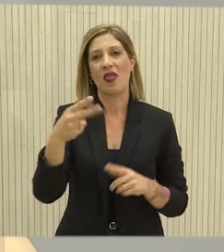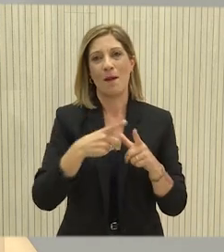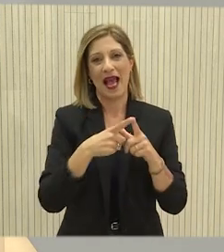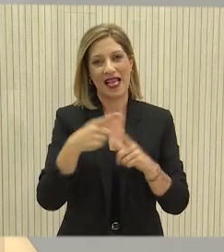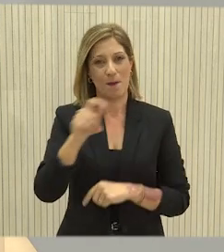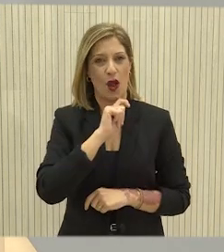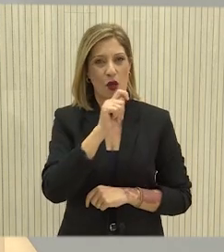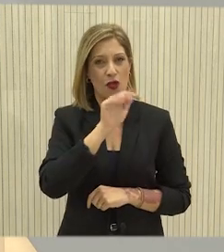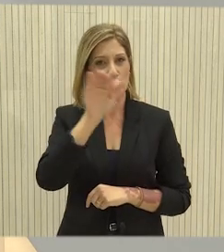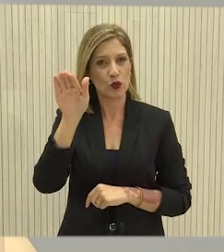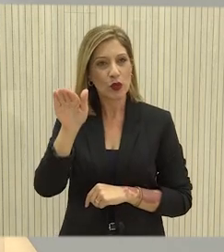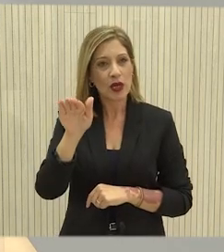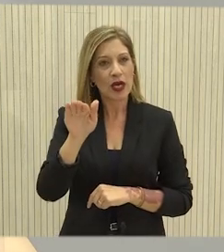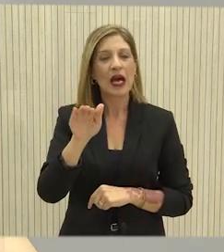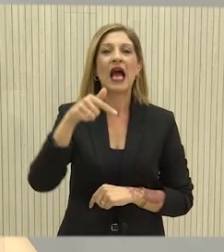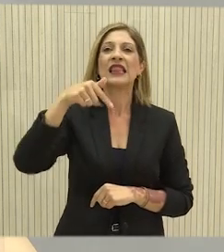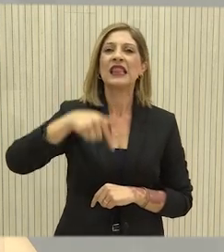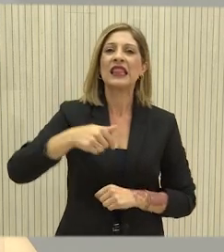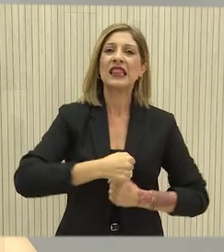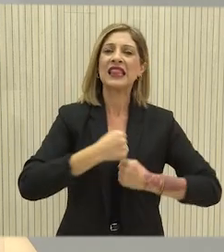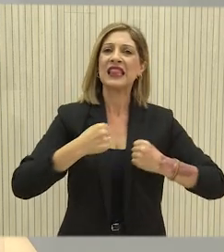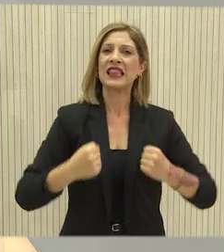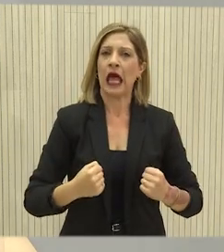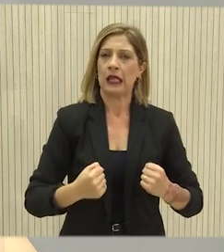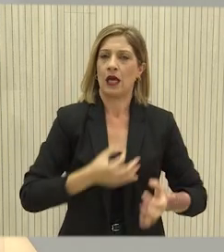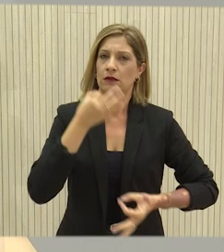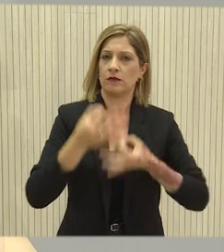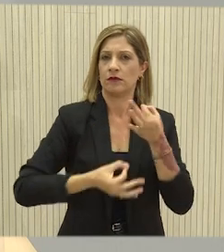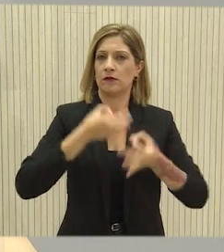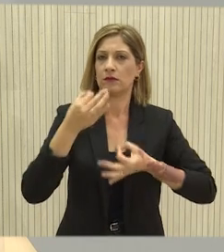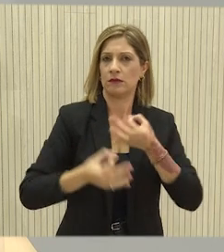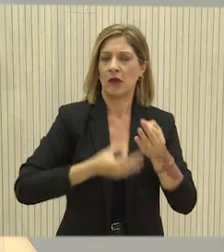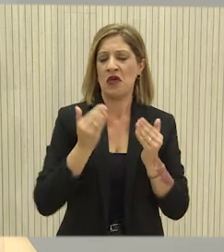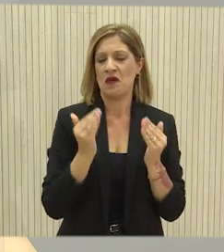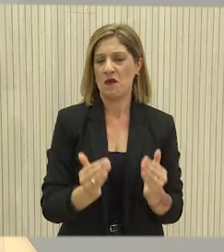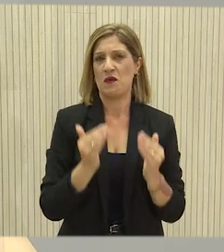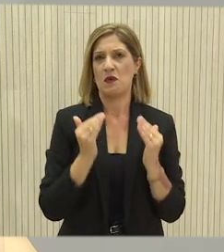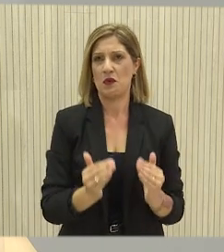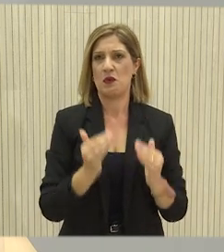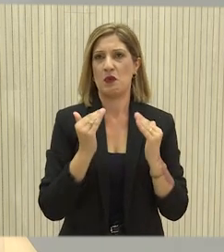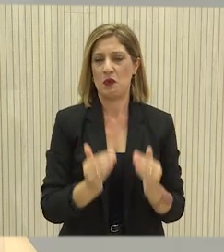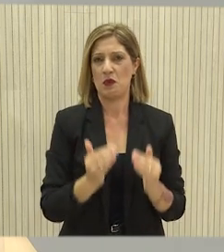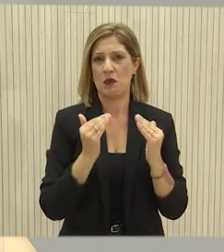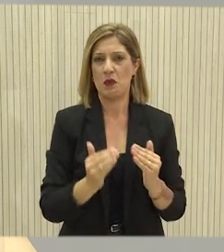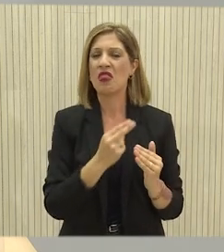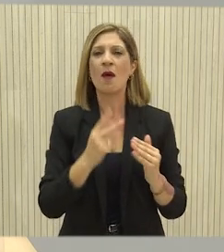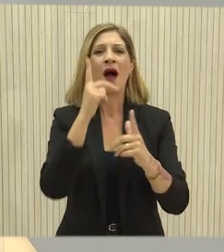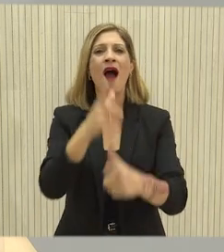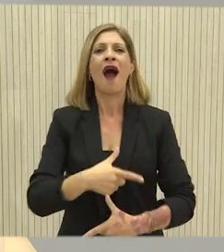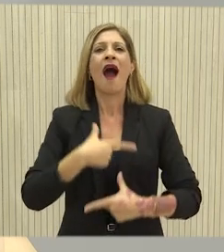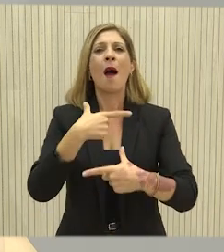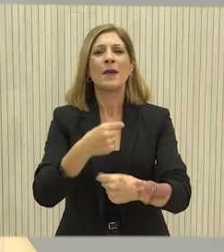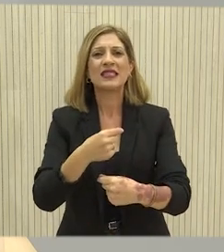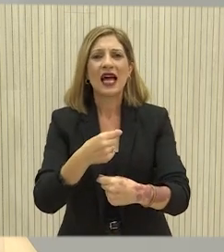Κυπριακό. Οι δηλώσεις του κ. Ταρτάρ είναι ξανά συγκεκριμένες στο ίδιο μοτίβο που επαναλαμβάνα για τον απεσταλμένο και